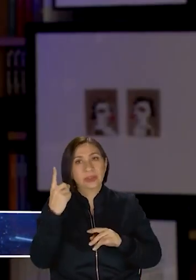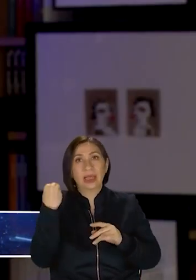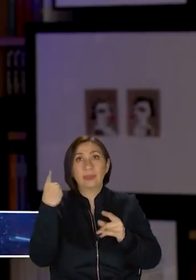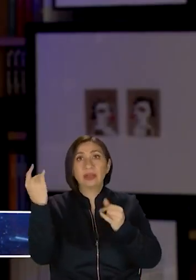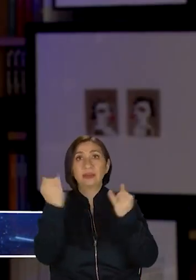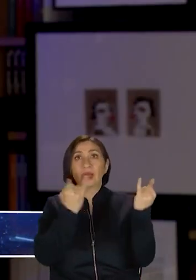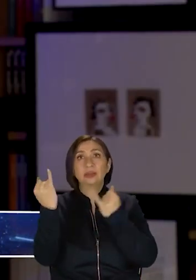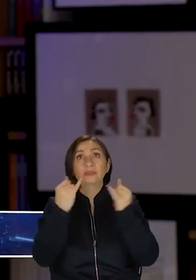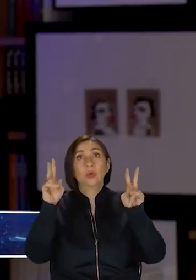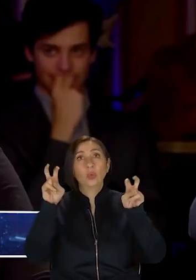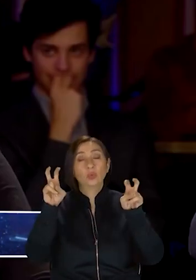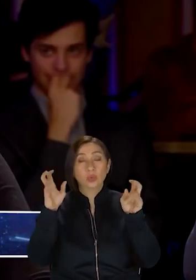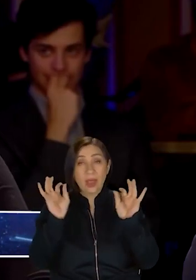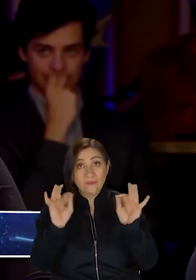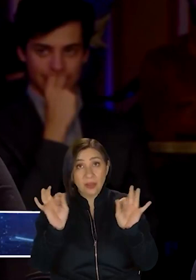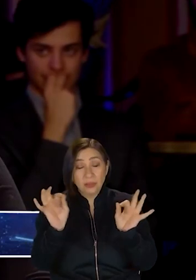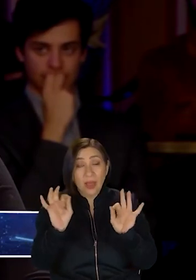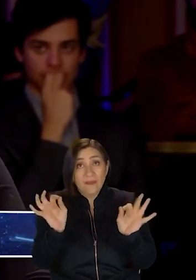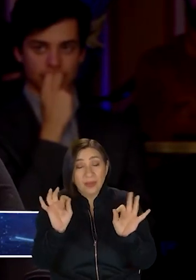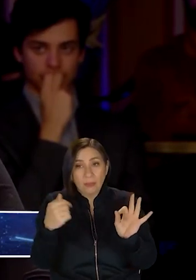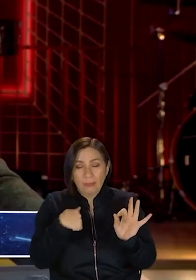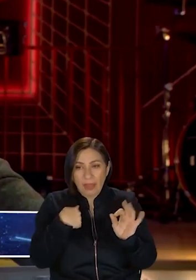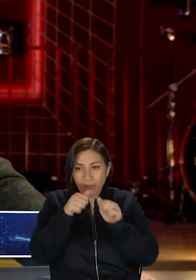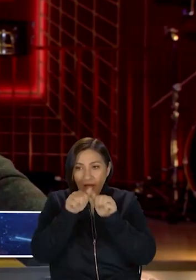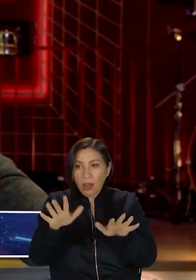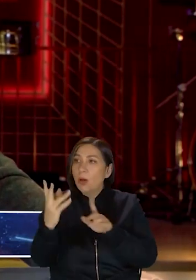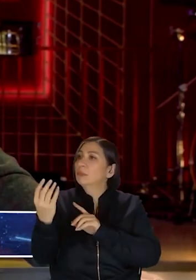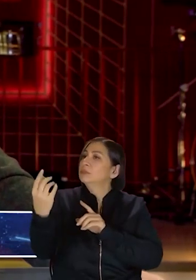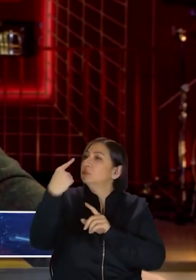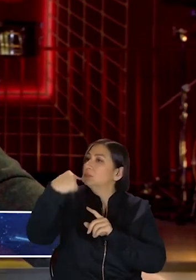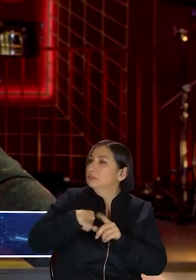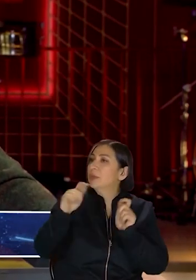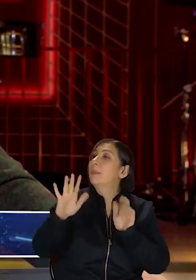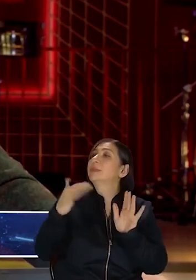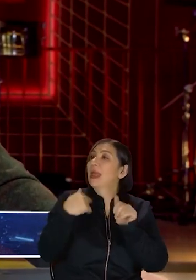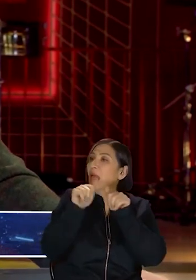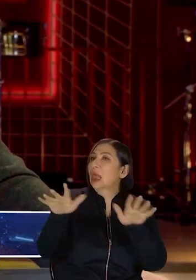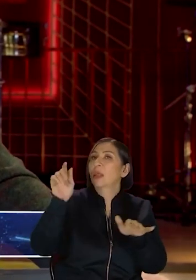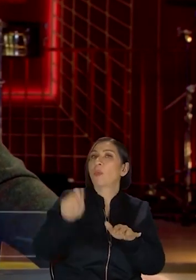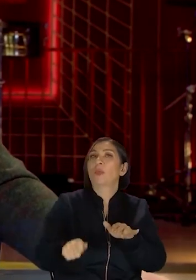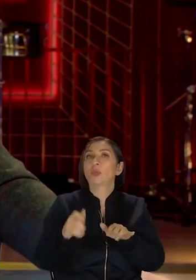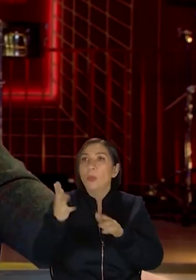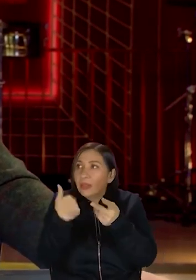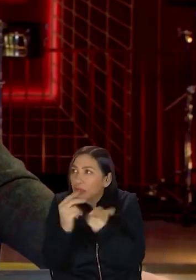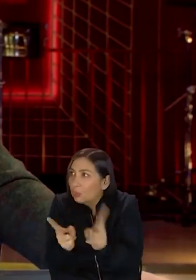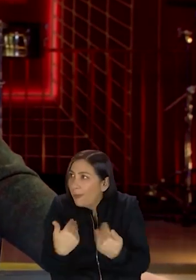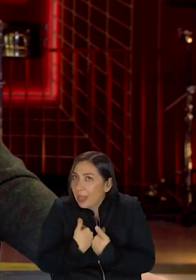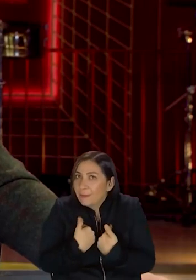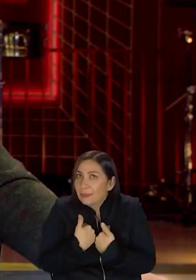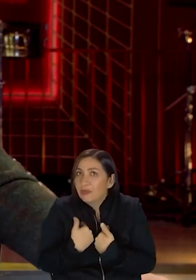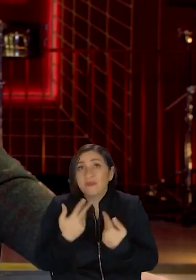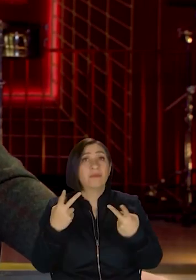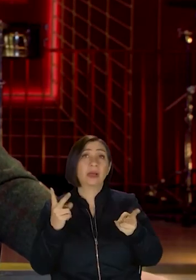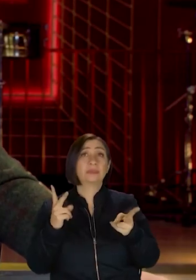tartışma konusu aslında evet, açmış yani. Evet abi öyle benim yayınıma nasıl müdahale edersin diyor. Yayın açtım. Ulan benim tiyatromu çekiyorsun